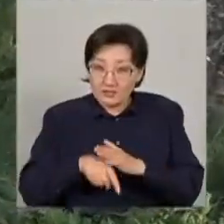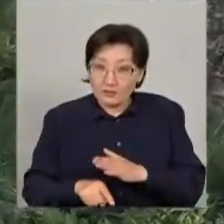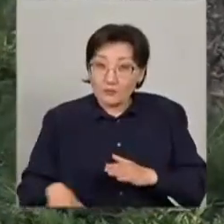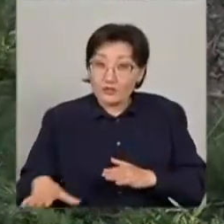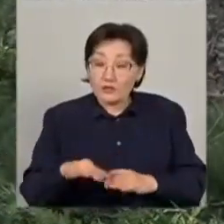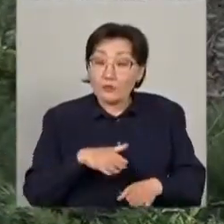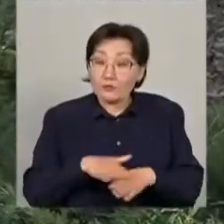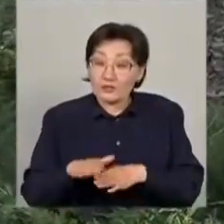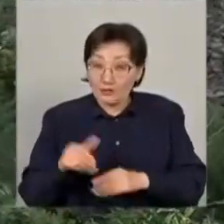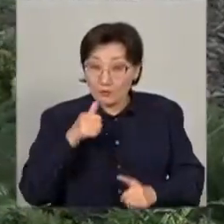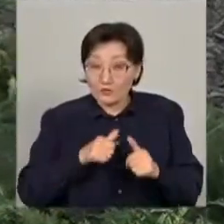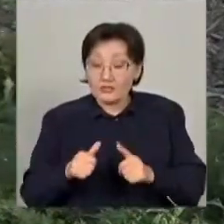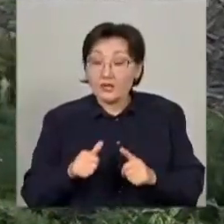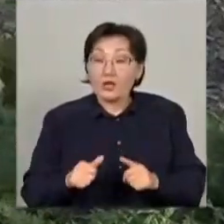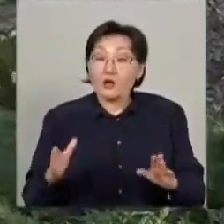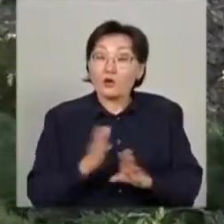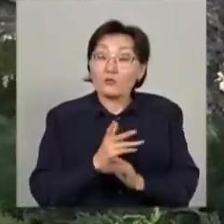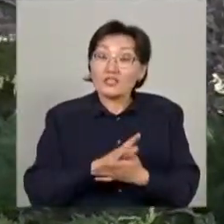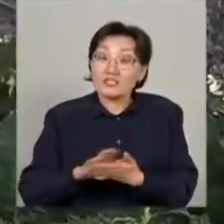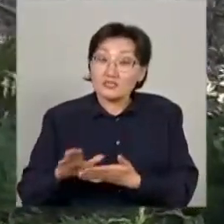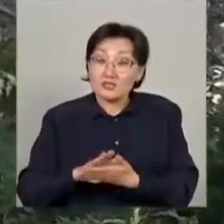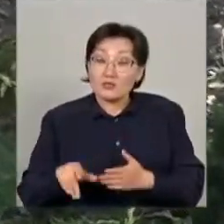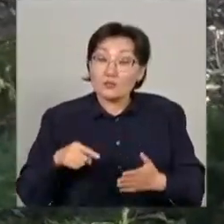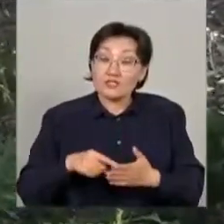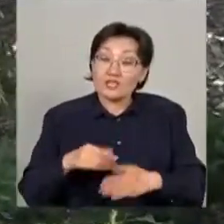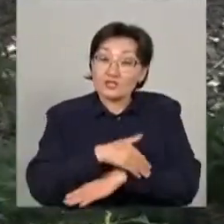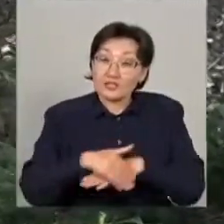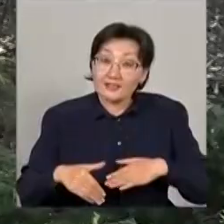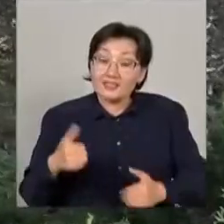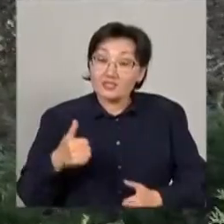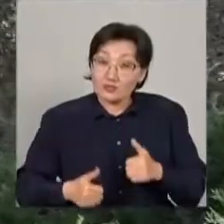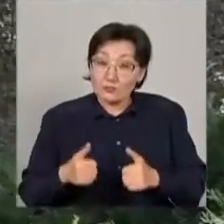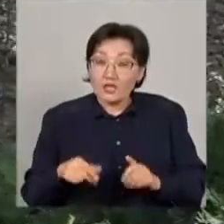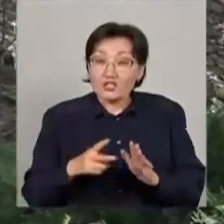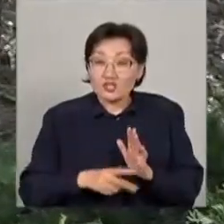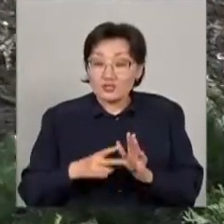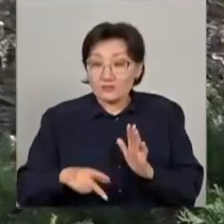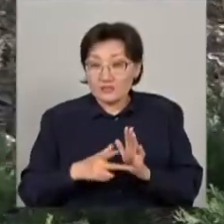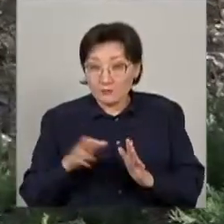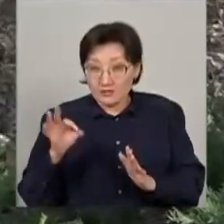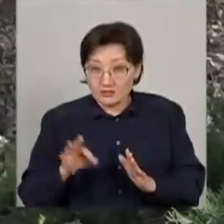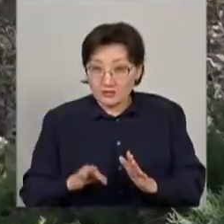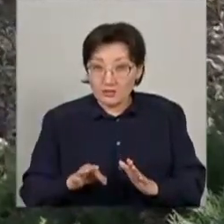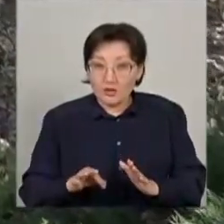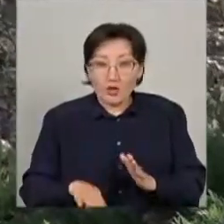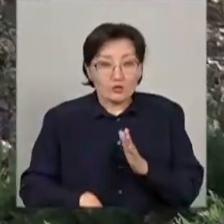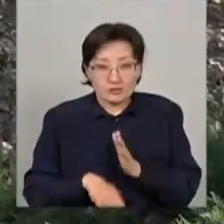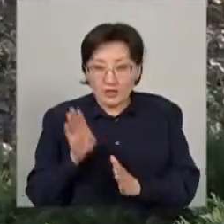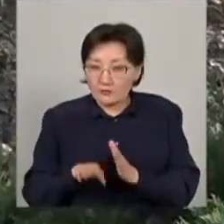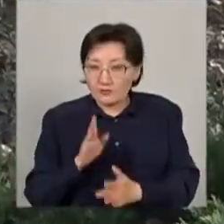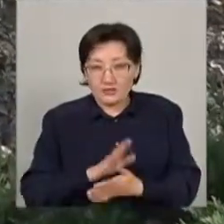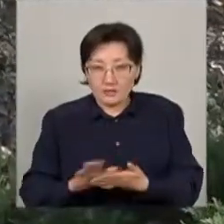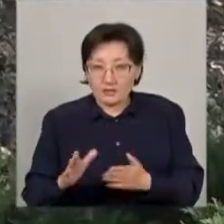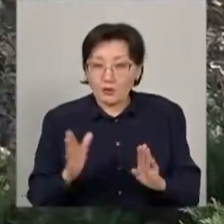көрген. Айтуларынша, мұндағы ауаның тазалығы мегаполис көшелерімен салыстырғанда 78%-ға әлдеқайда таза